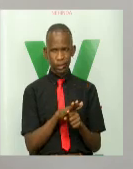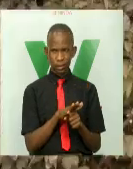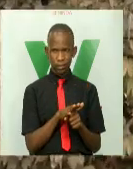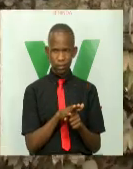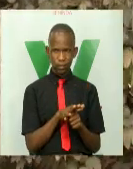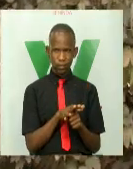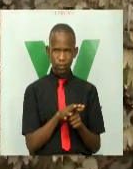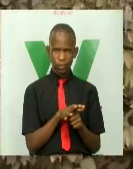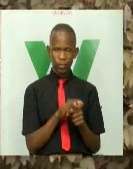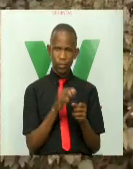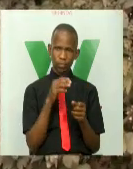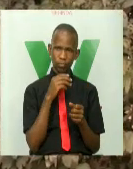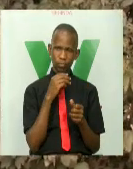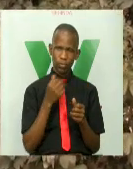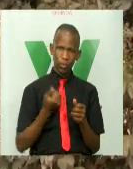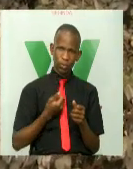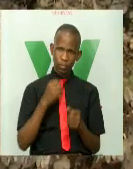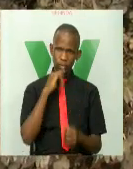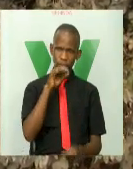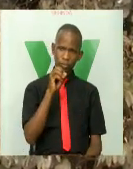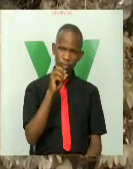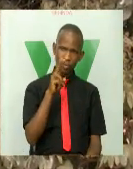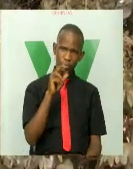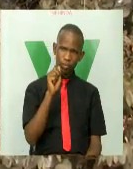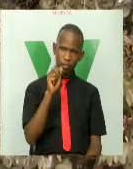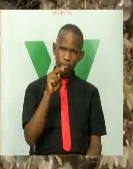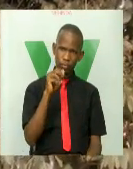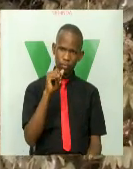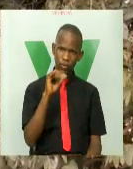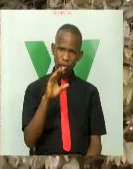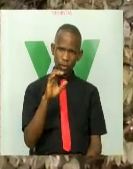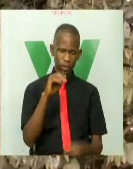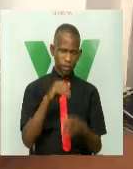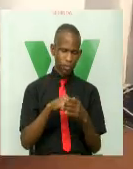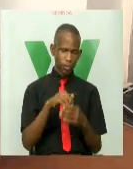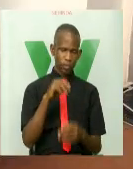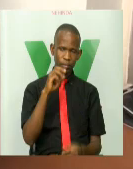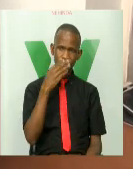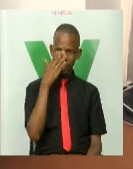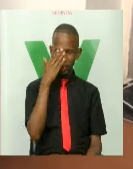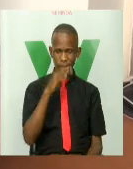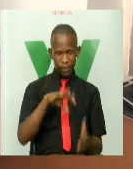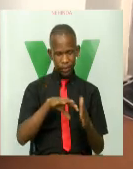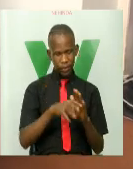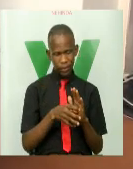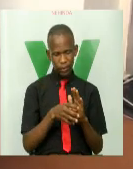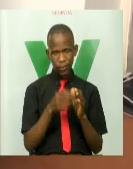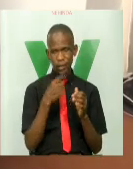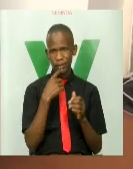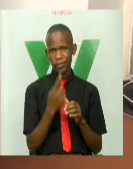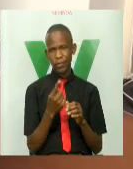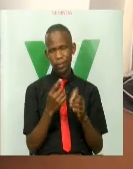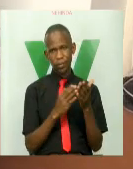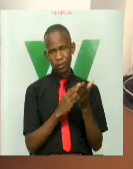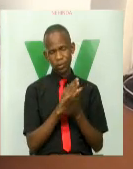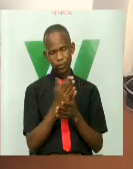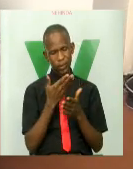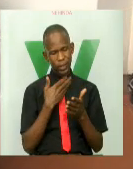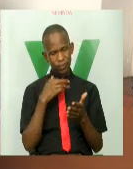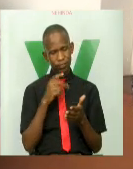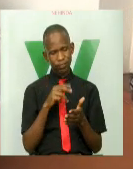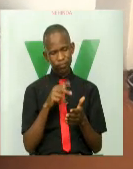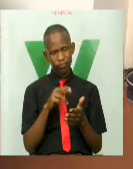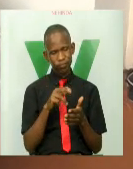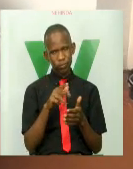COVID. Giovanni Sinamara omutaka omukyalo ekyanko konjeru Mbarara City nagira ngu n'obubarabe babire nibatamburira